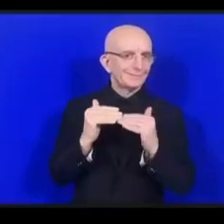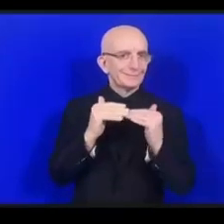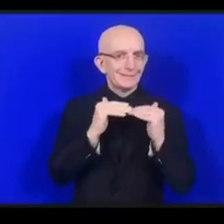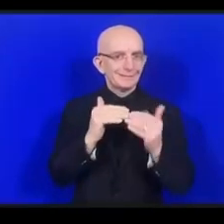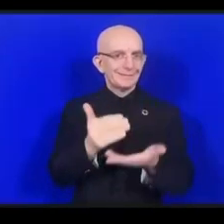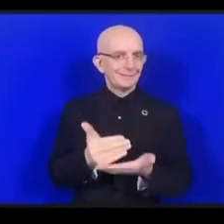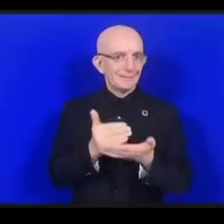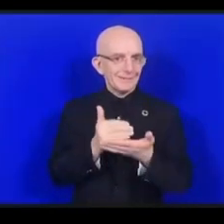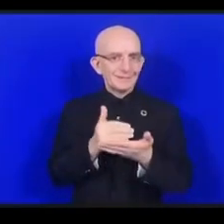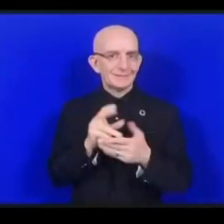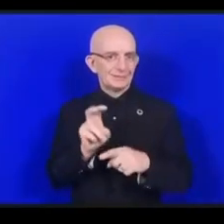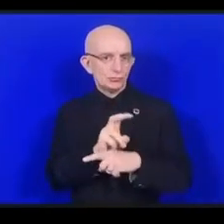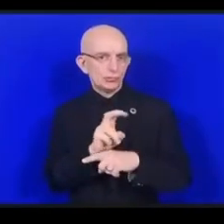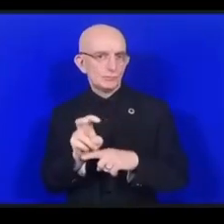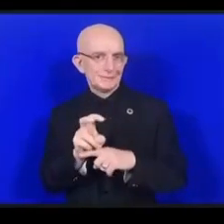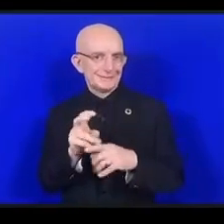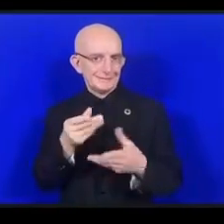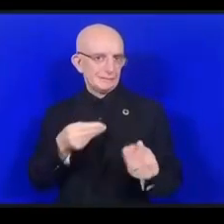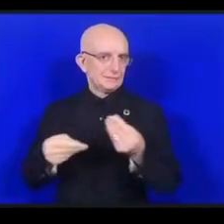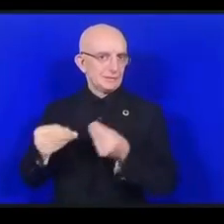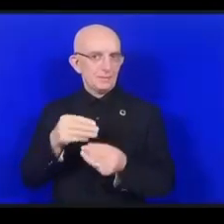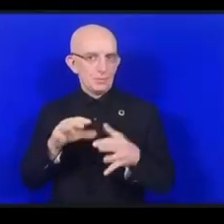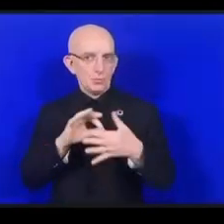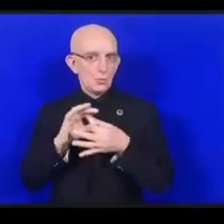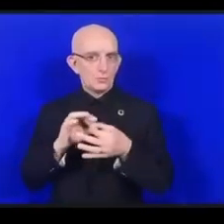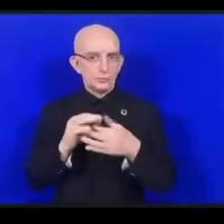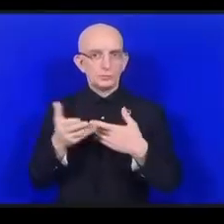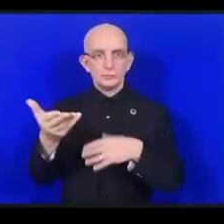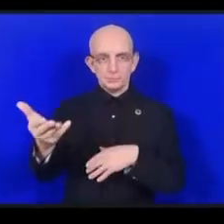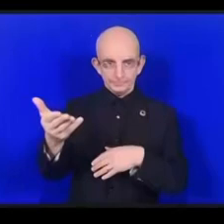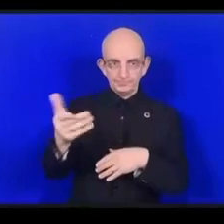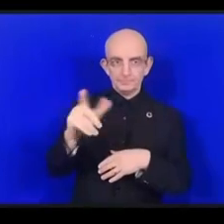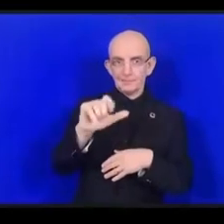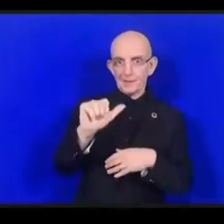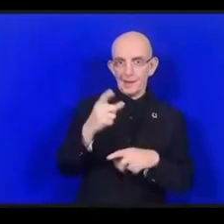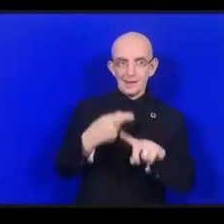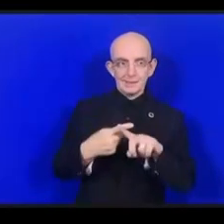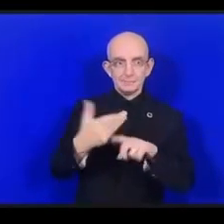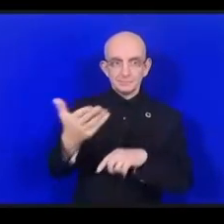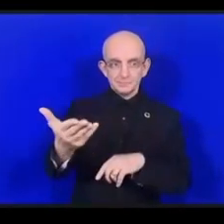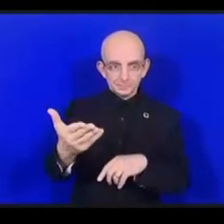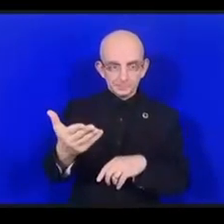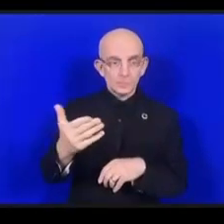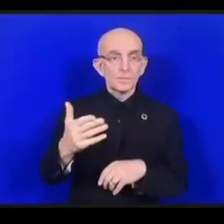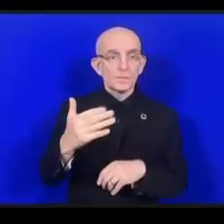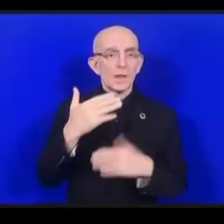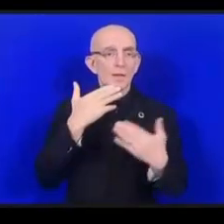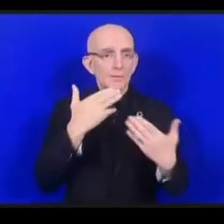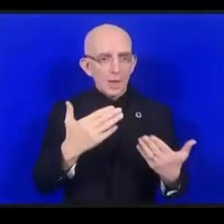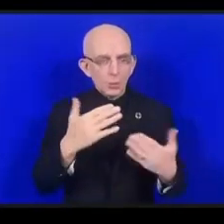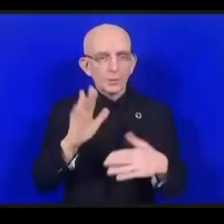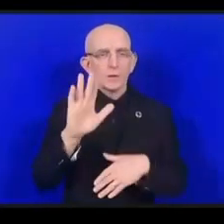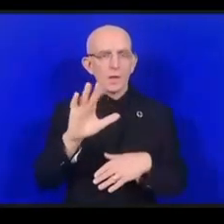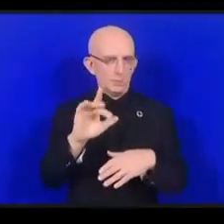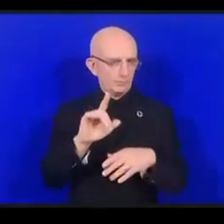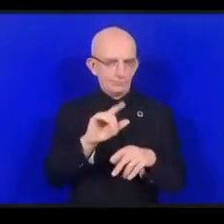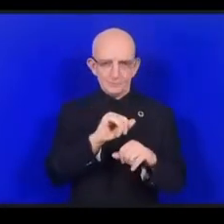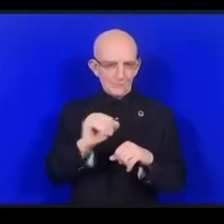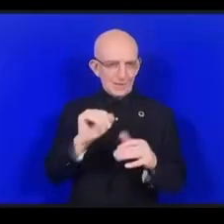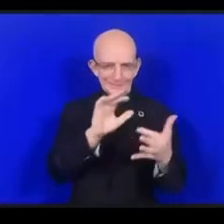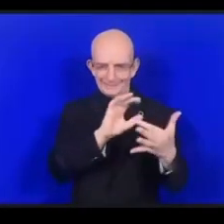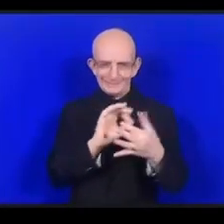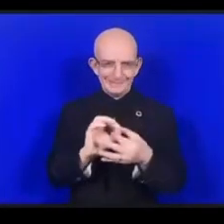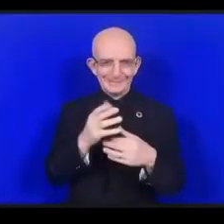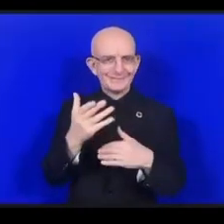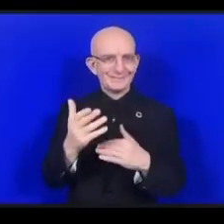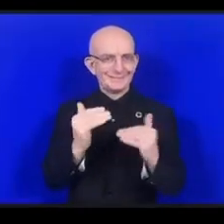感谢，我想要回应一下标准。我完全同意刚才大家的发言。现在我们